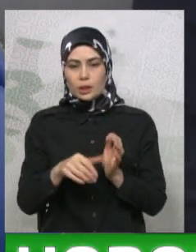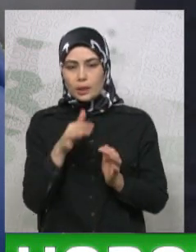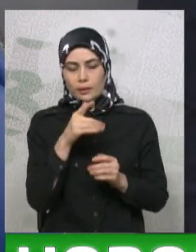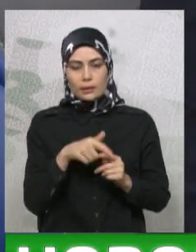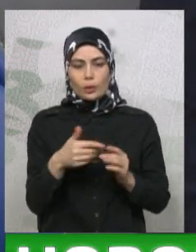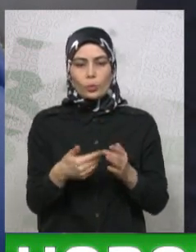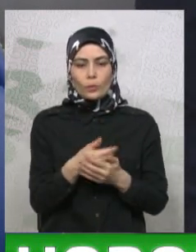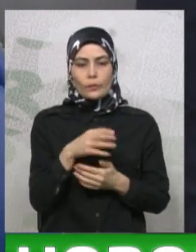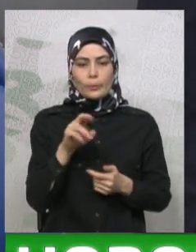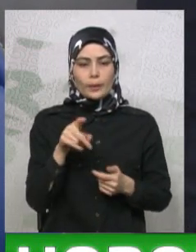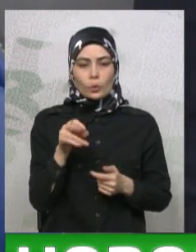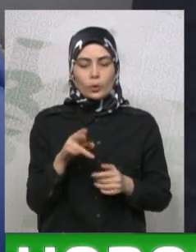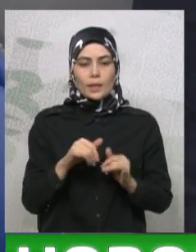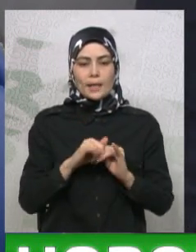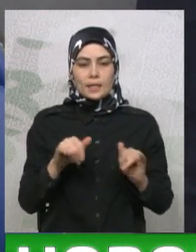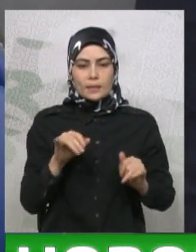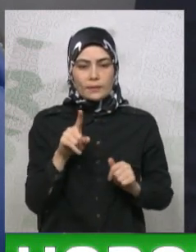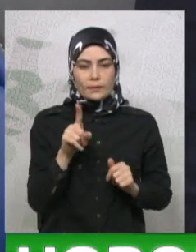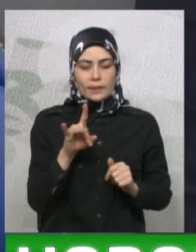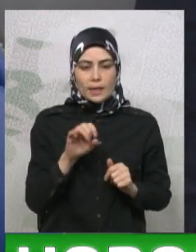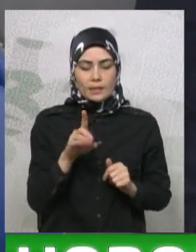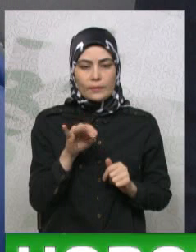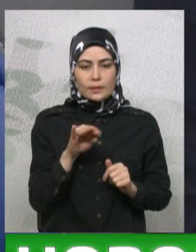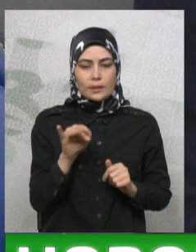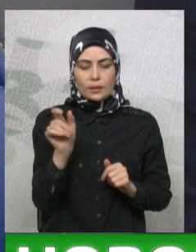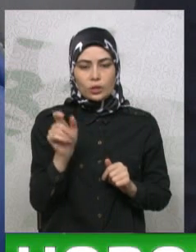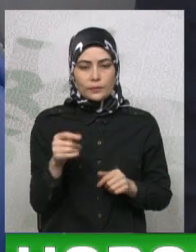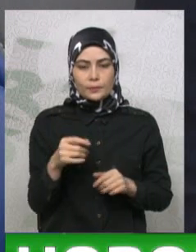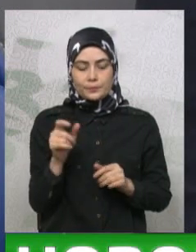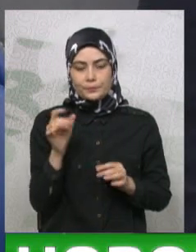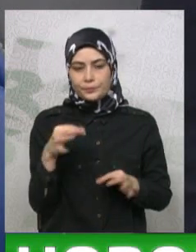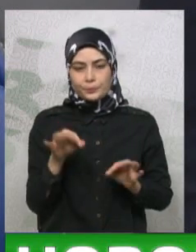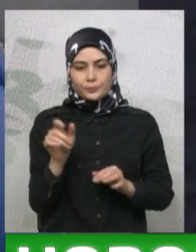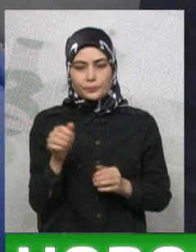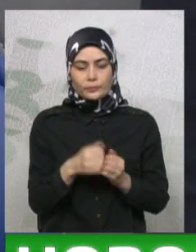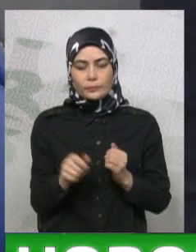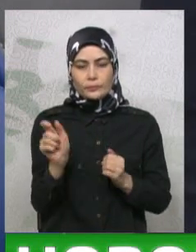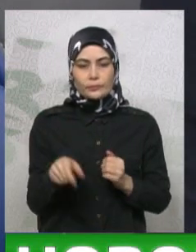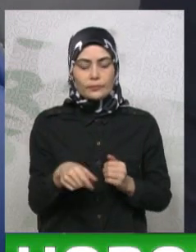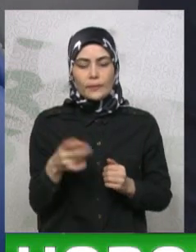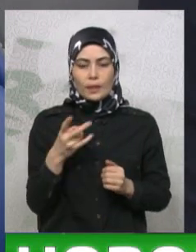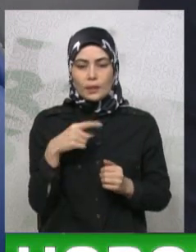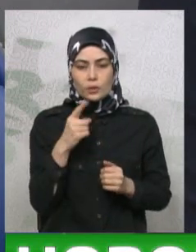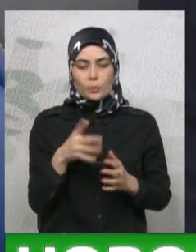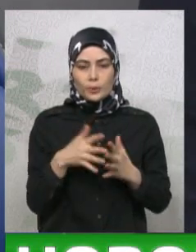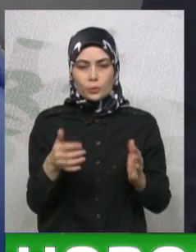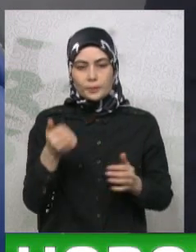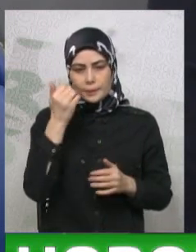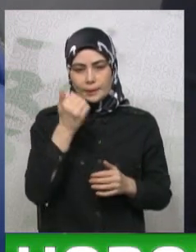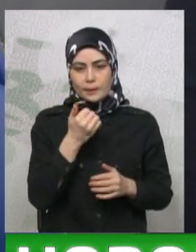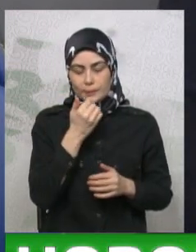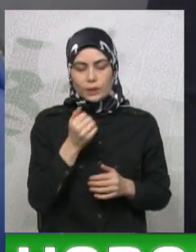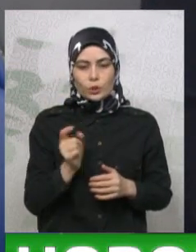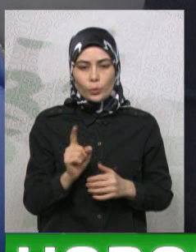новый подход вообще в развитии индивидуального человека, каждой личности. И вот надо сказать большое спасибо,